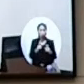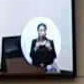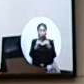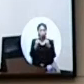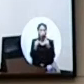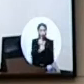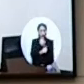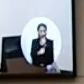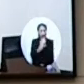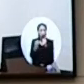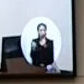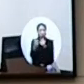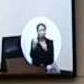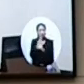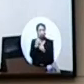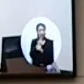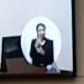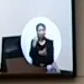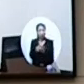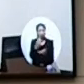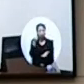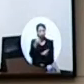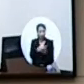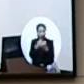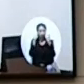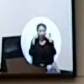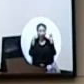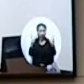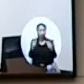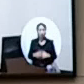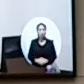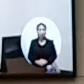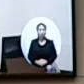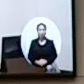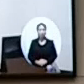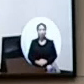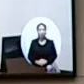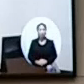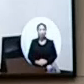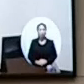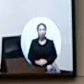및 운영조례 일부 개정조례안은 가결되었음을 선포합니다.